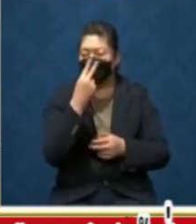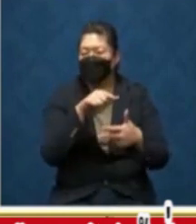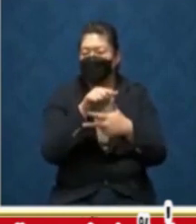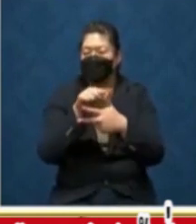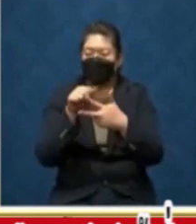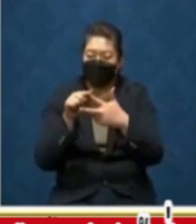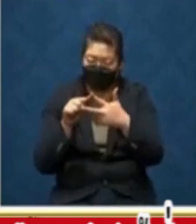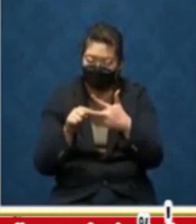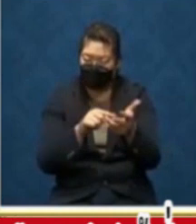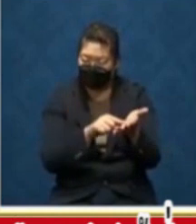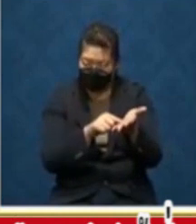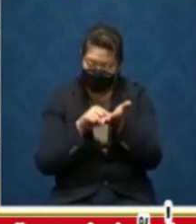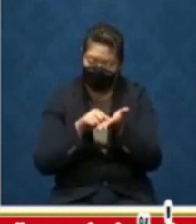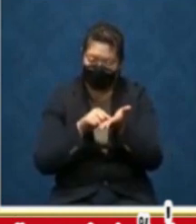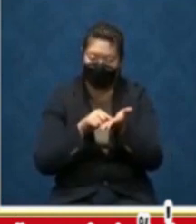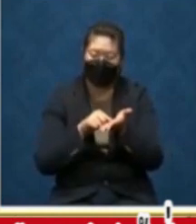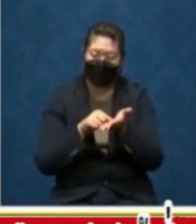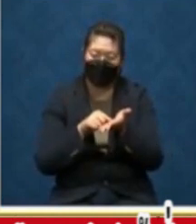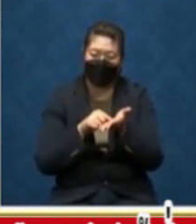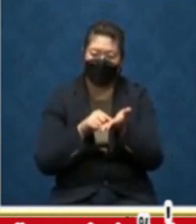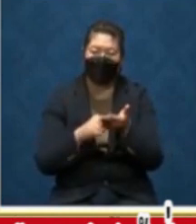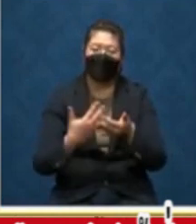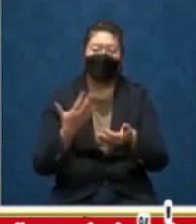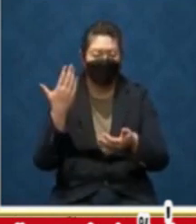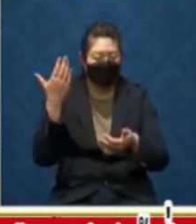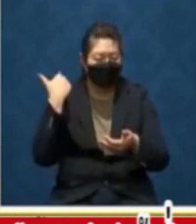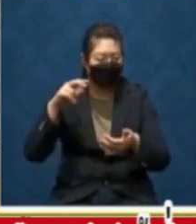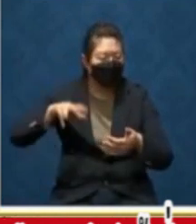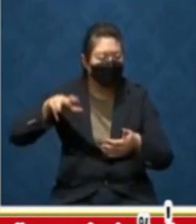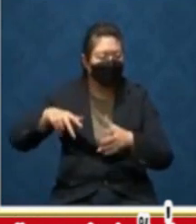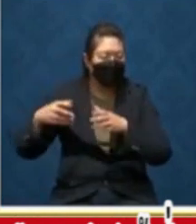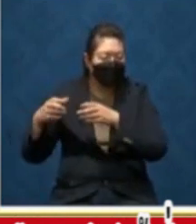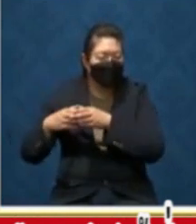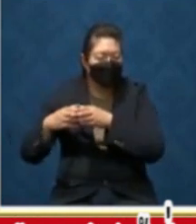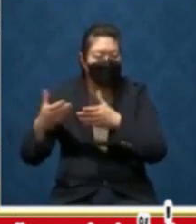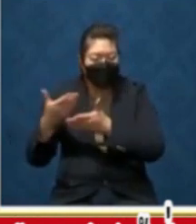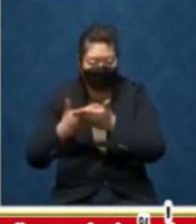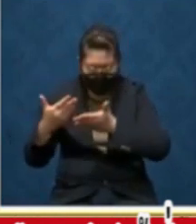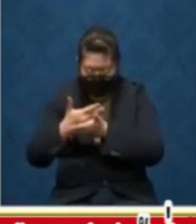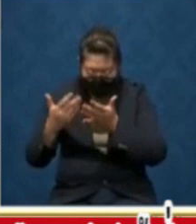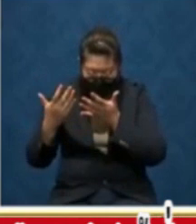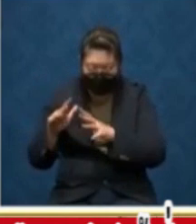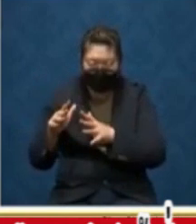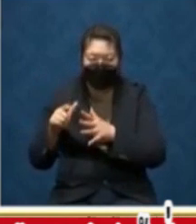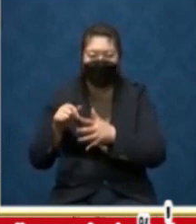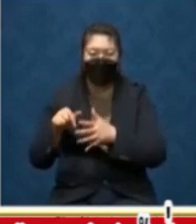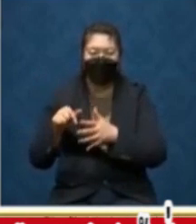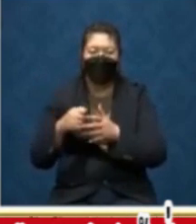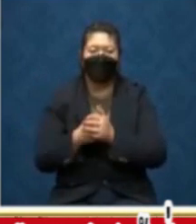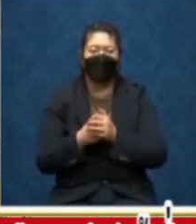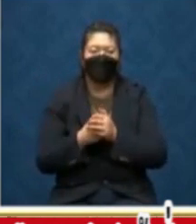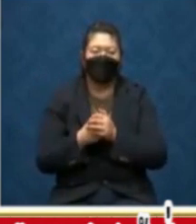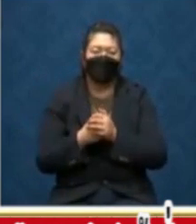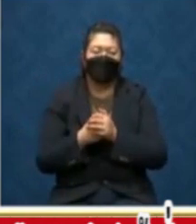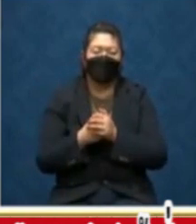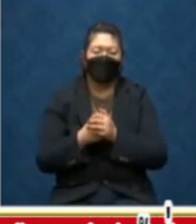ร้องทั้ง 3ข้อแล้วนี่พรรคเพื่อไทยเมื่อวานคุยกันแถลงการณ์ชัดเจนว่าไม่ได้เอาใจใครนะ